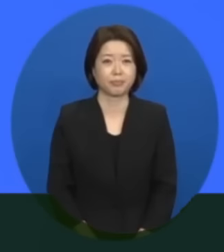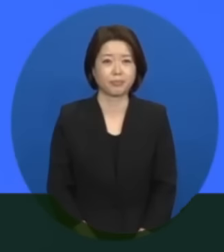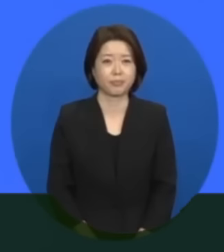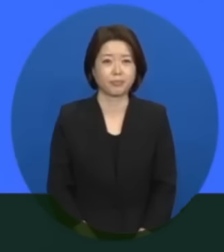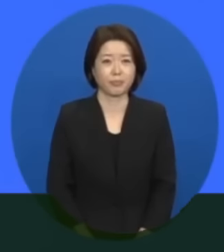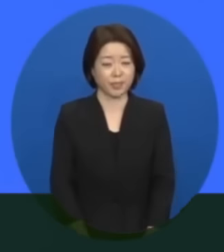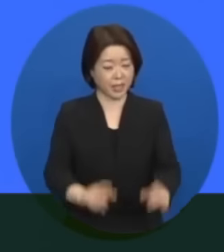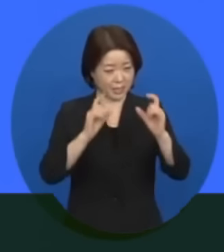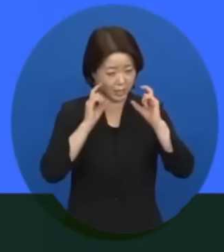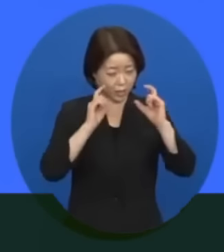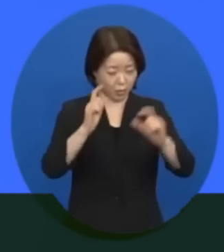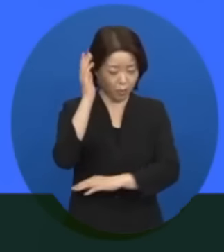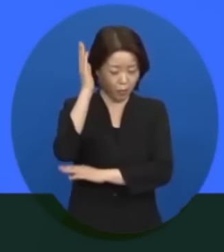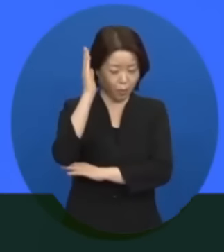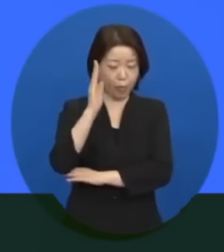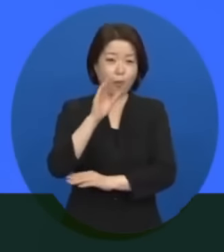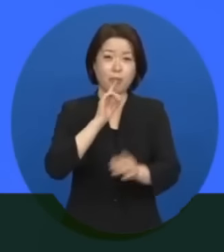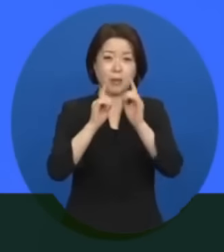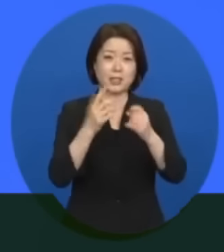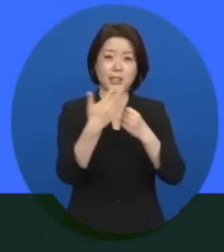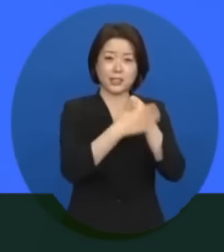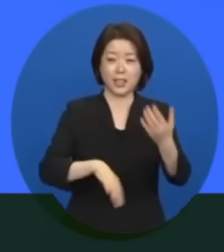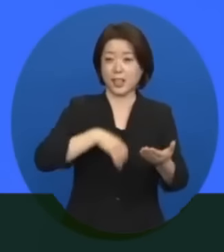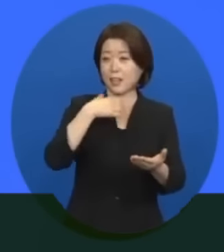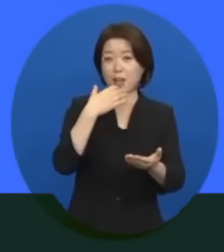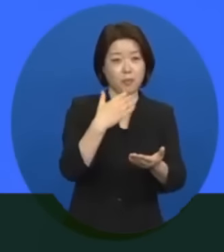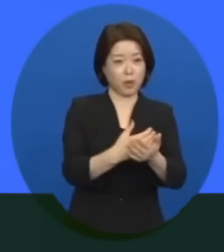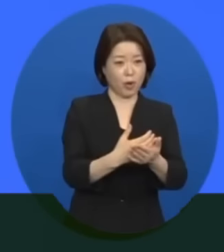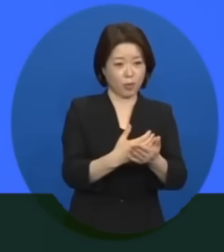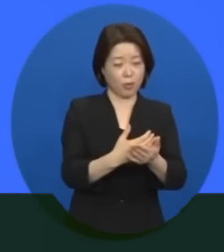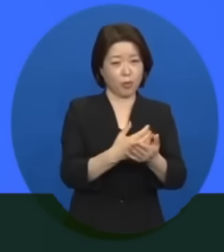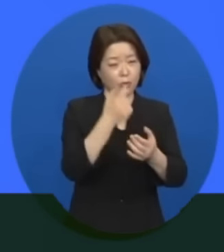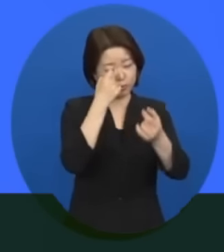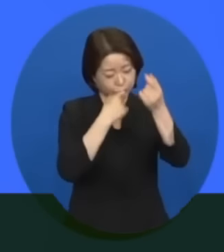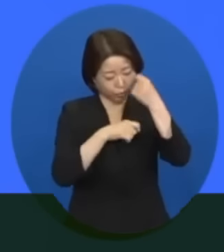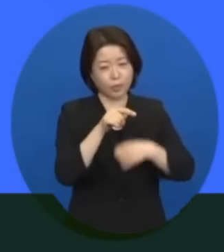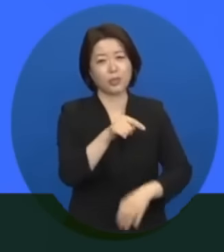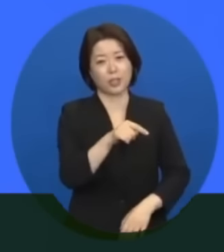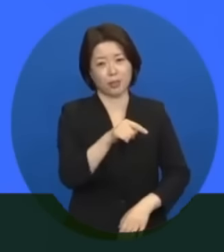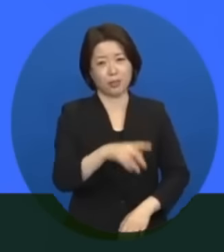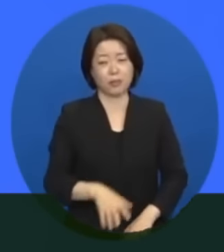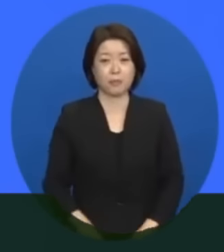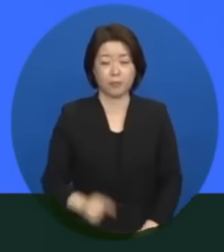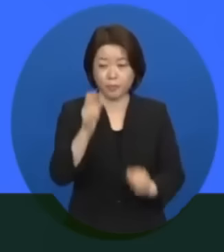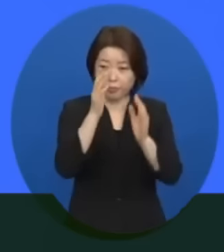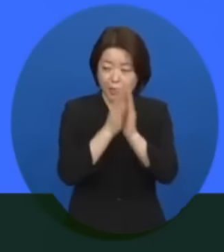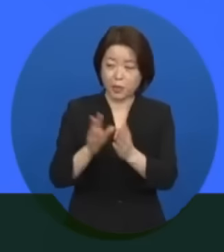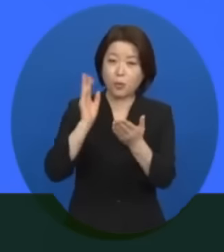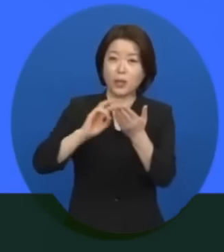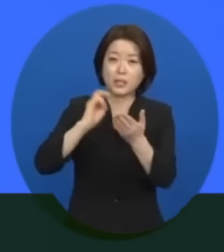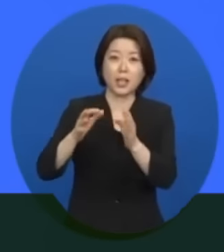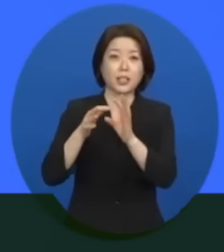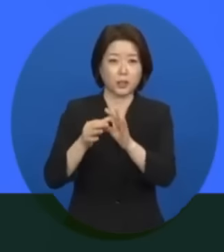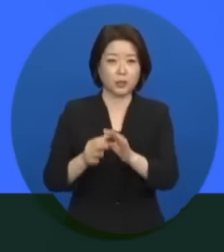선포되는 말씀에 은혜와 감동을 받고 눈물을 흘리셨다고 해요 기도와 찬양을